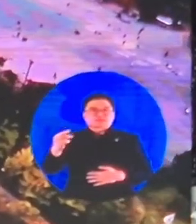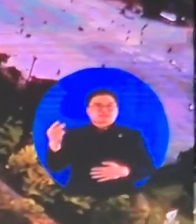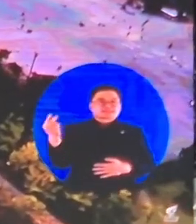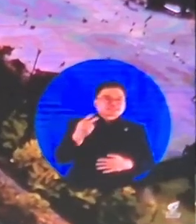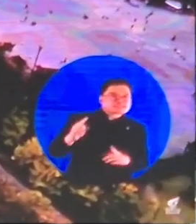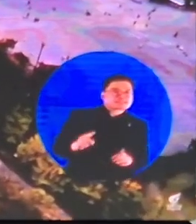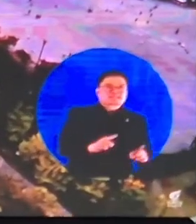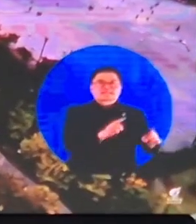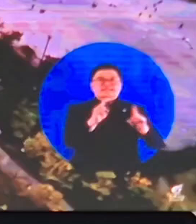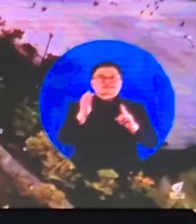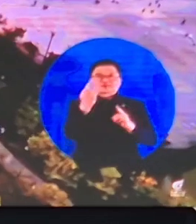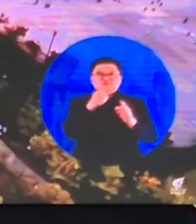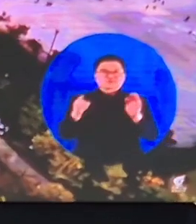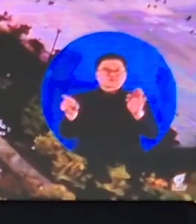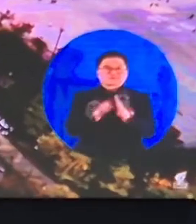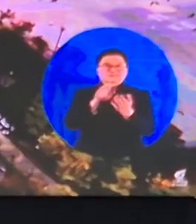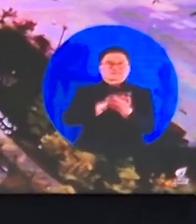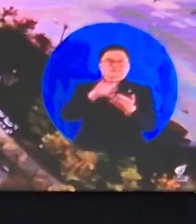줄 믿습니다.